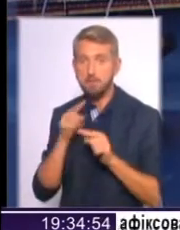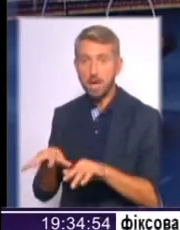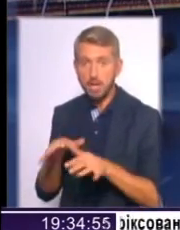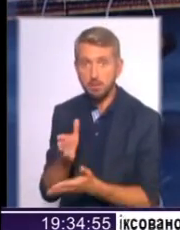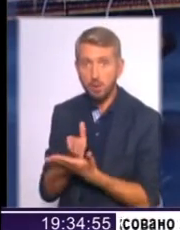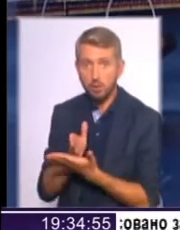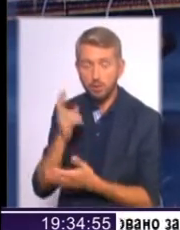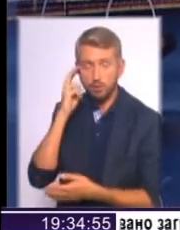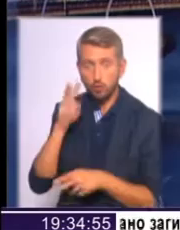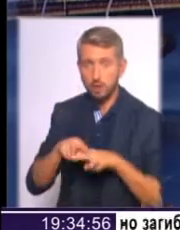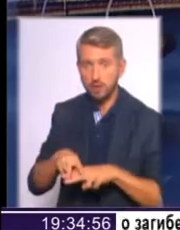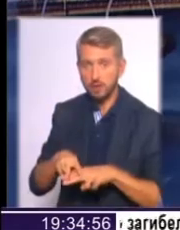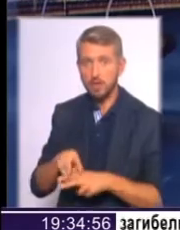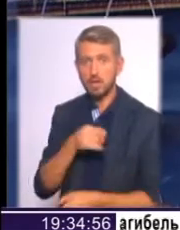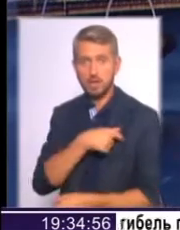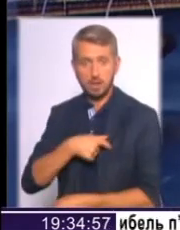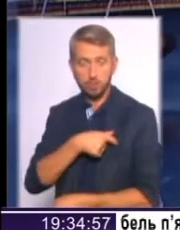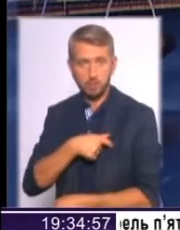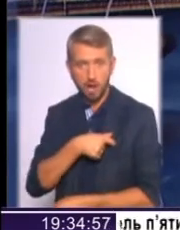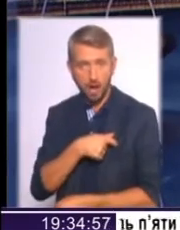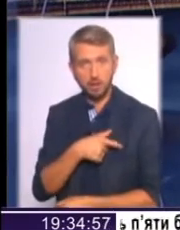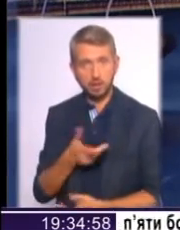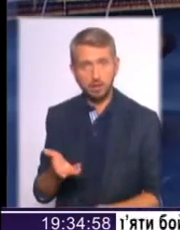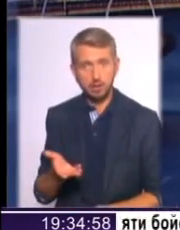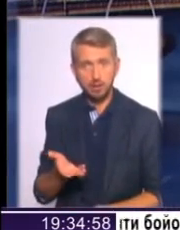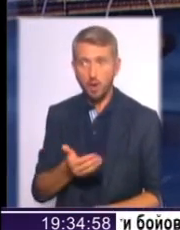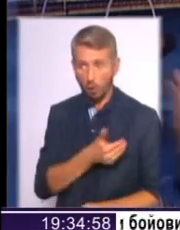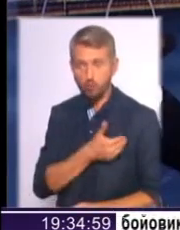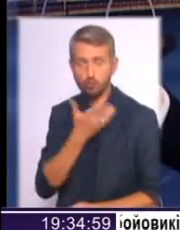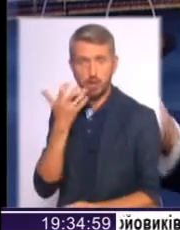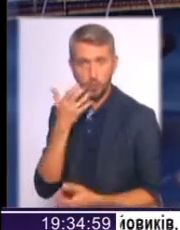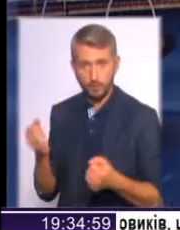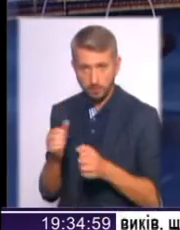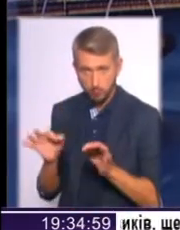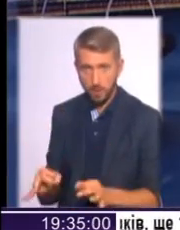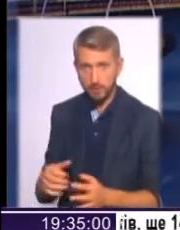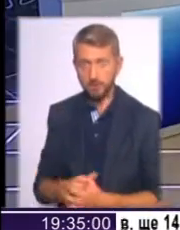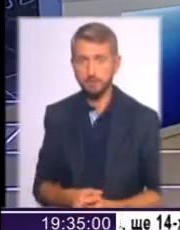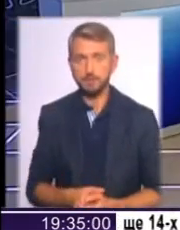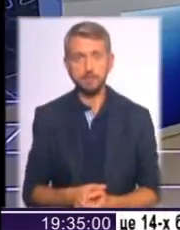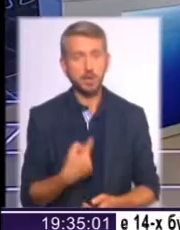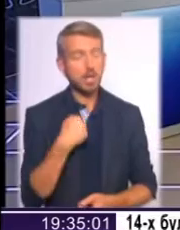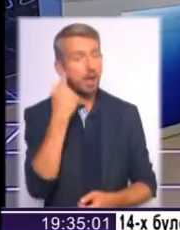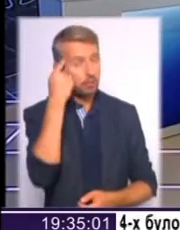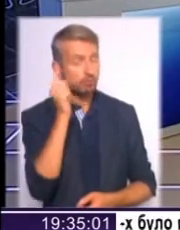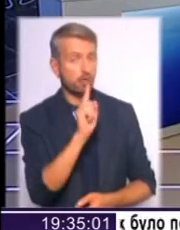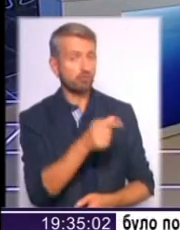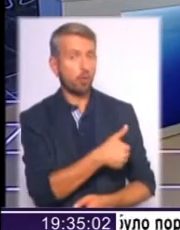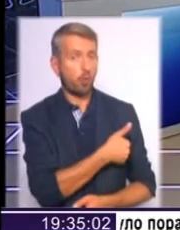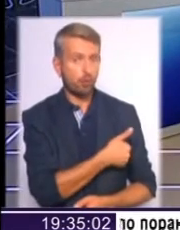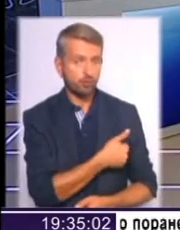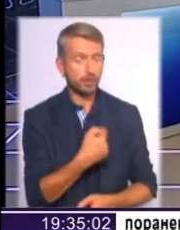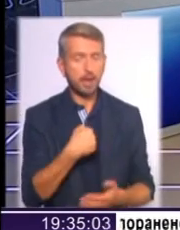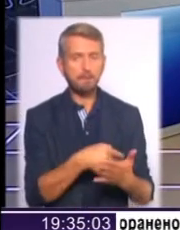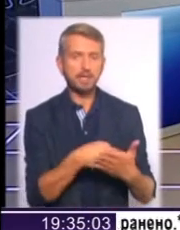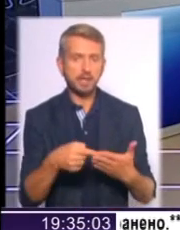розташований у столиці. І так само депутати тепла то хочуть взимку, правда? Очевидно. Це ж логічно, я думаю, так? що хочуть. Да. І я